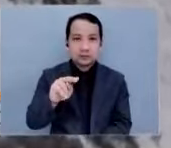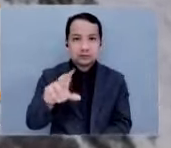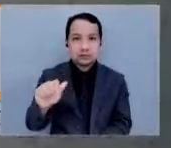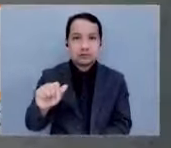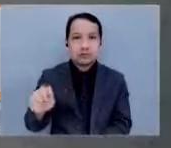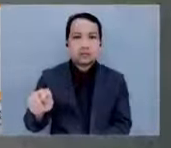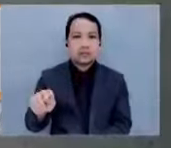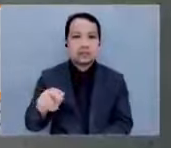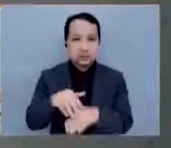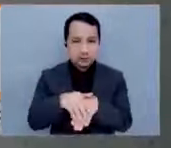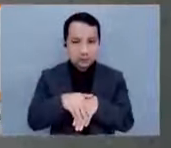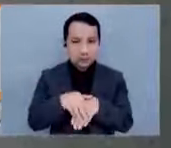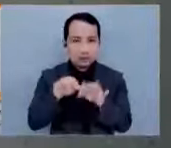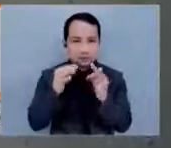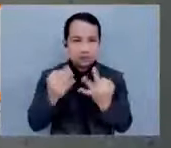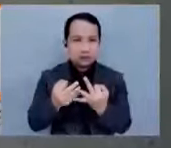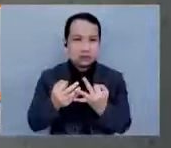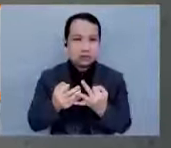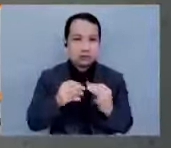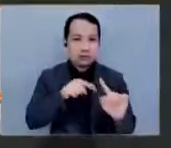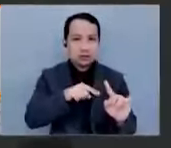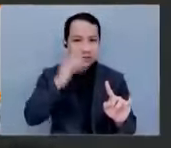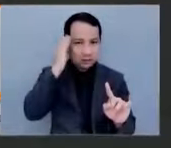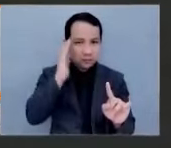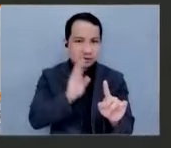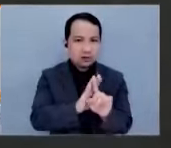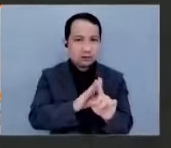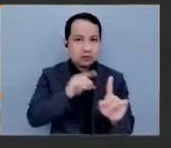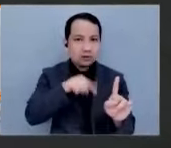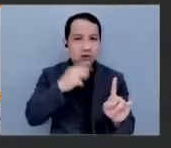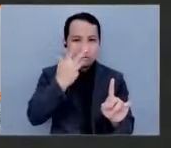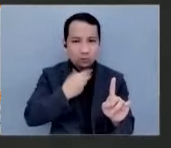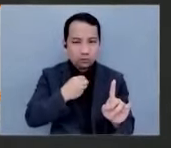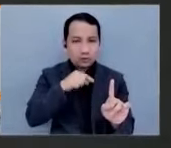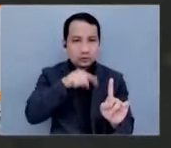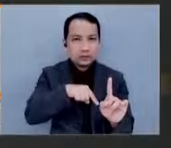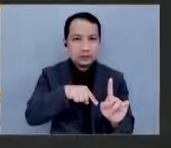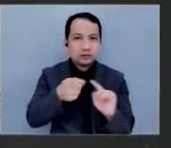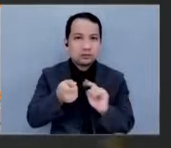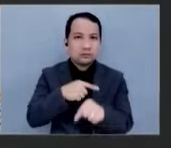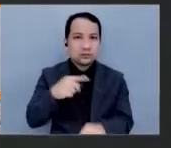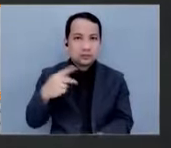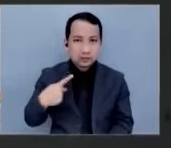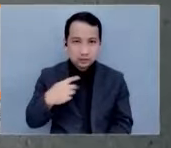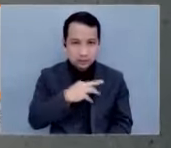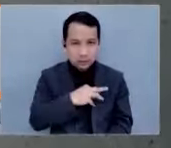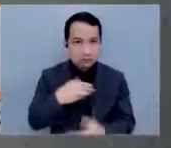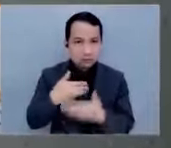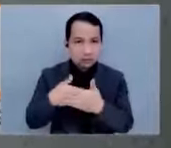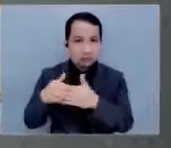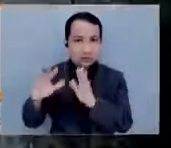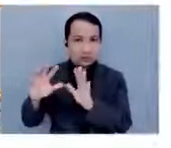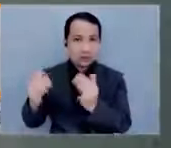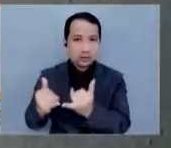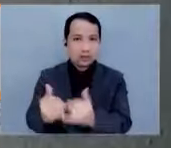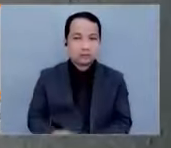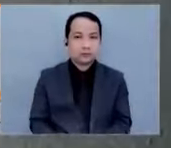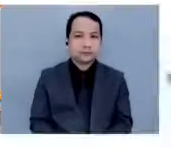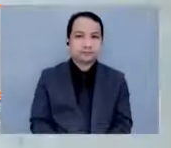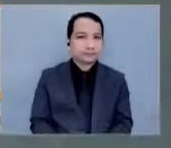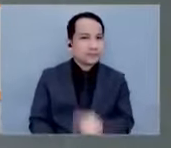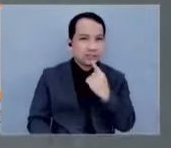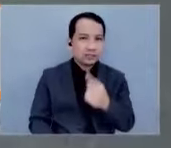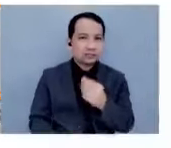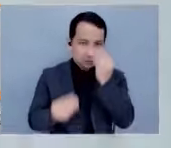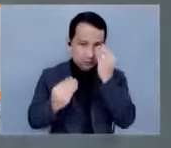nito. Kilala na rin ng mga pulis ang suspect na napag-alam ang kagawad sa isang kalapit na barangay. Hindi muna nila ito